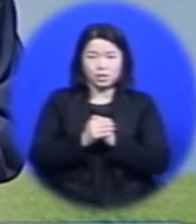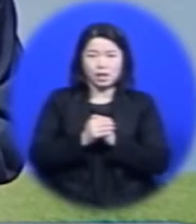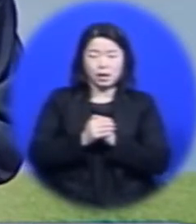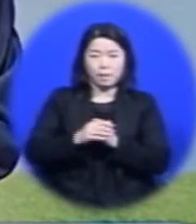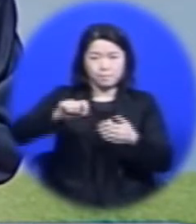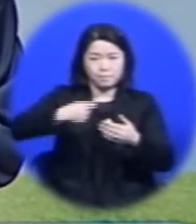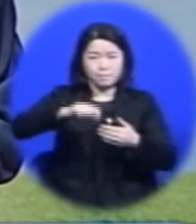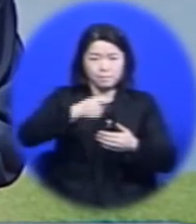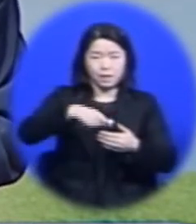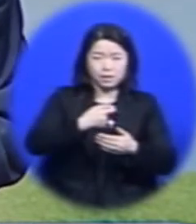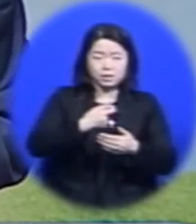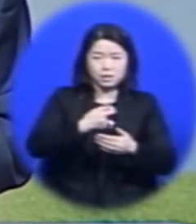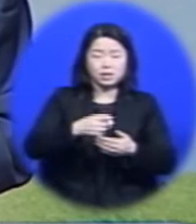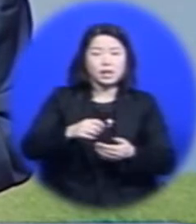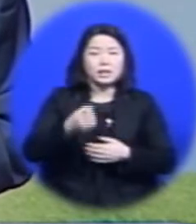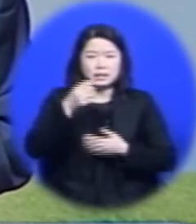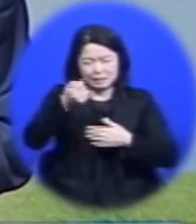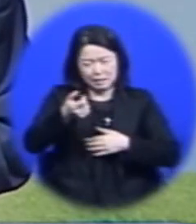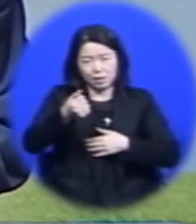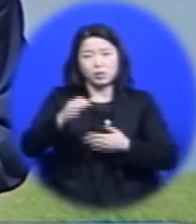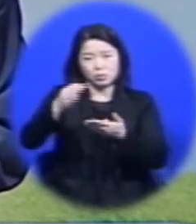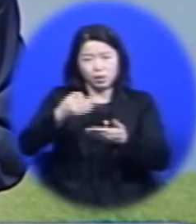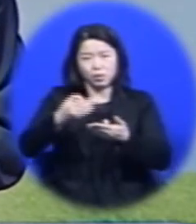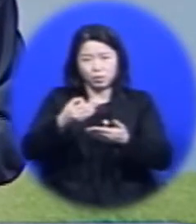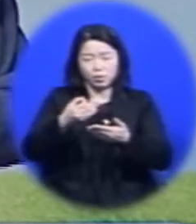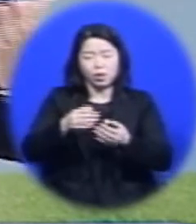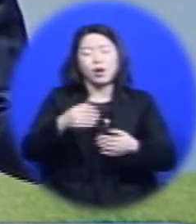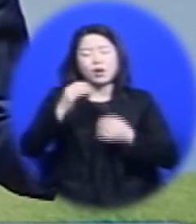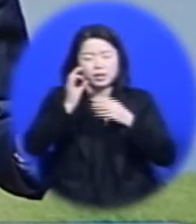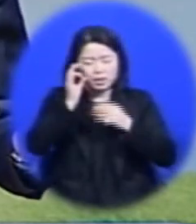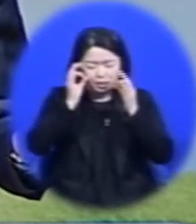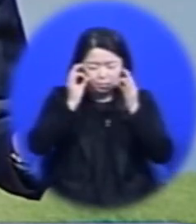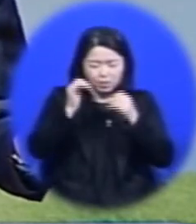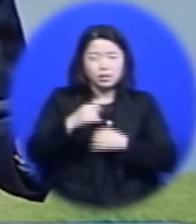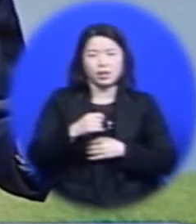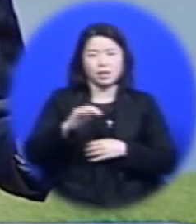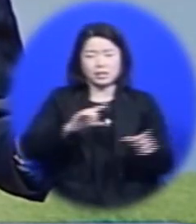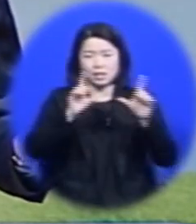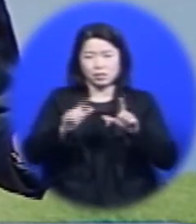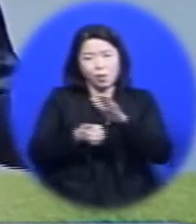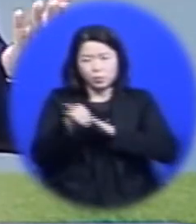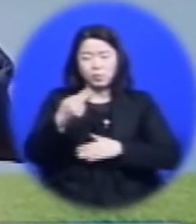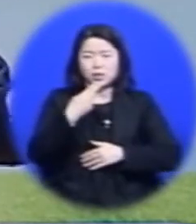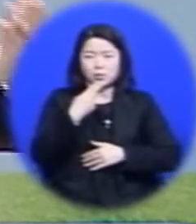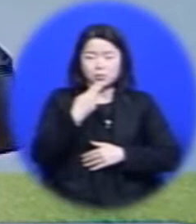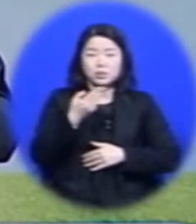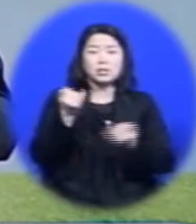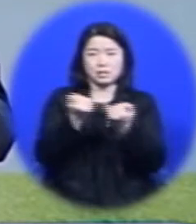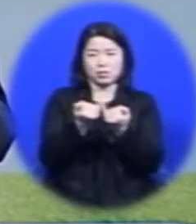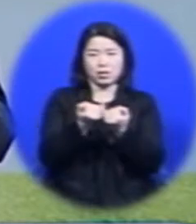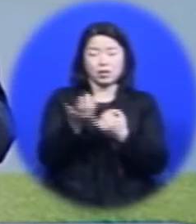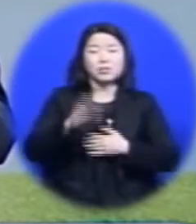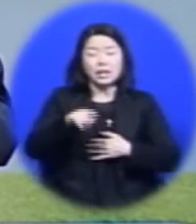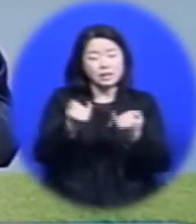바느질 하면서 삭 빨라질 하면서 겨우 입에 풀칠 하던 여인입니다 소망이 없는 여인이 어스 근데 이 5인이 예수를